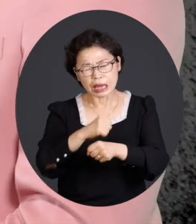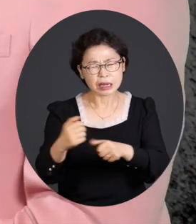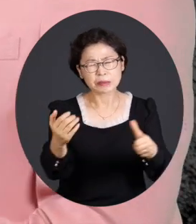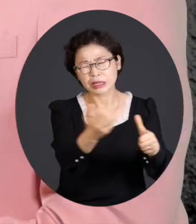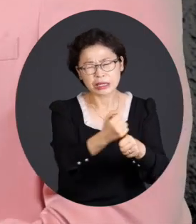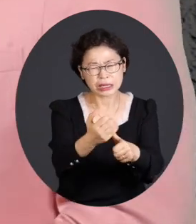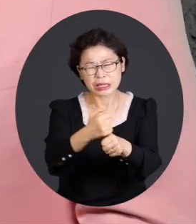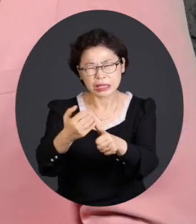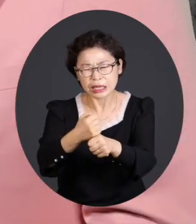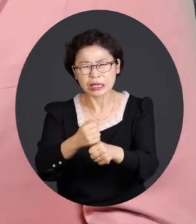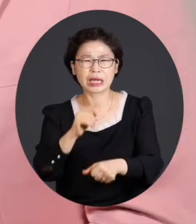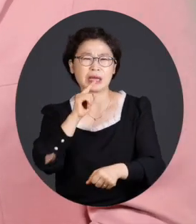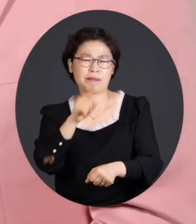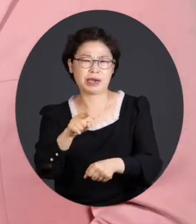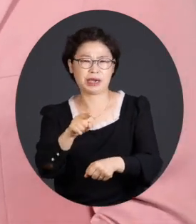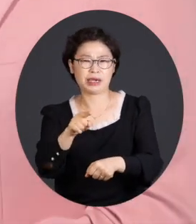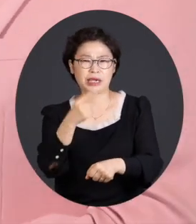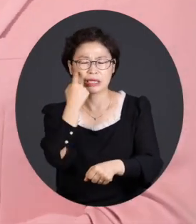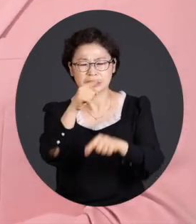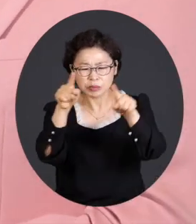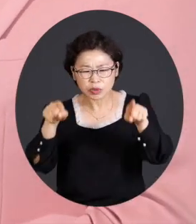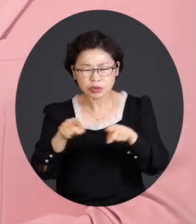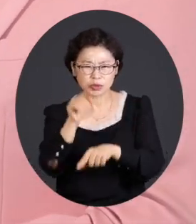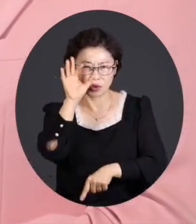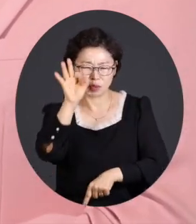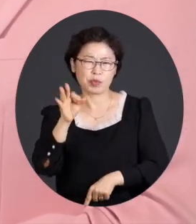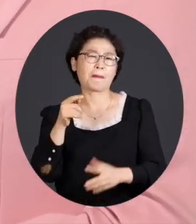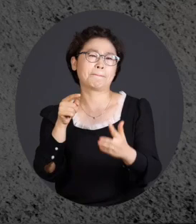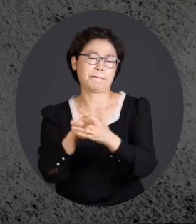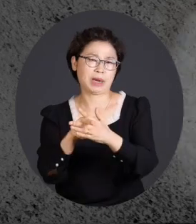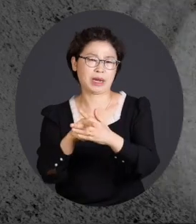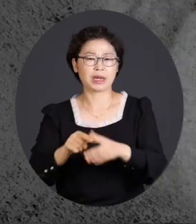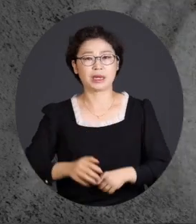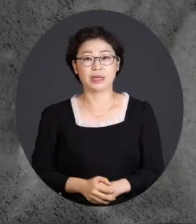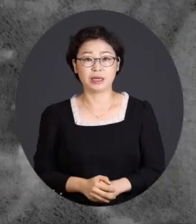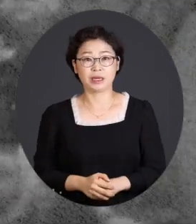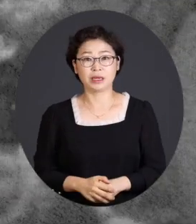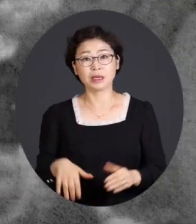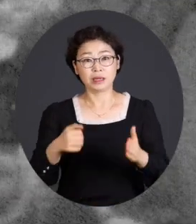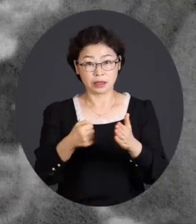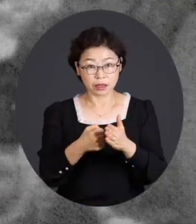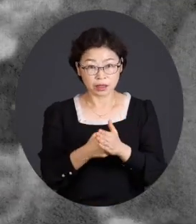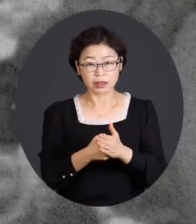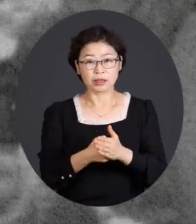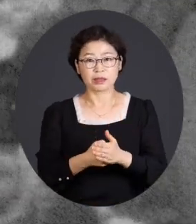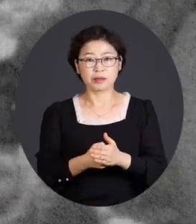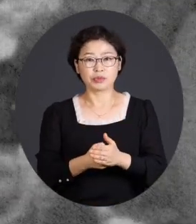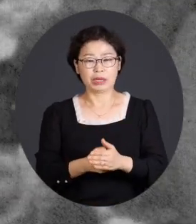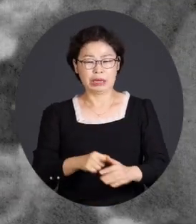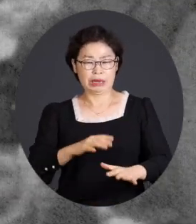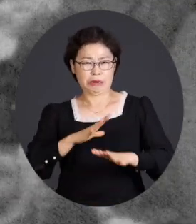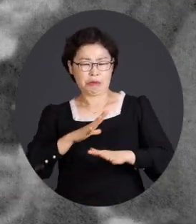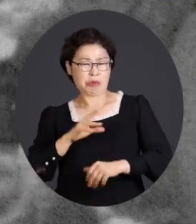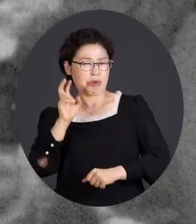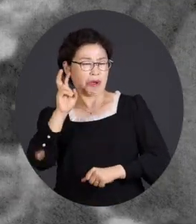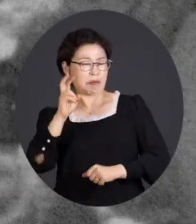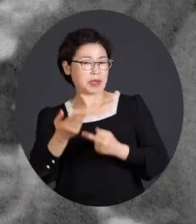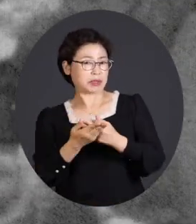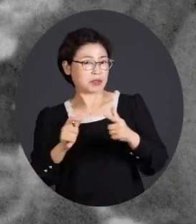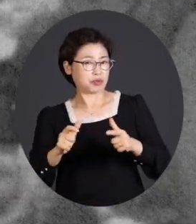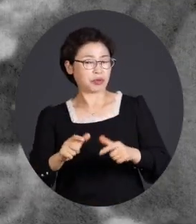한 장의 증명서만 봐도 알 수 있습니다. 이렇게 했으니 겁먹을 줄 알았겠죠.